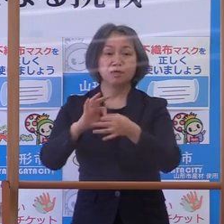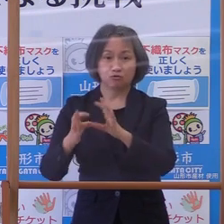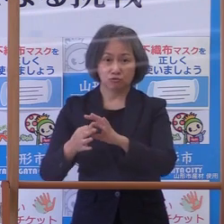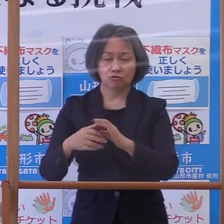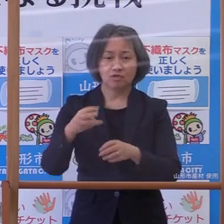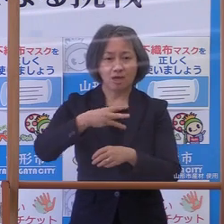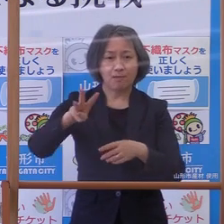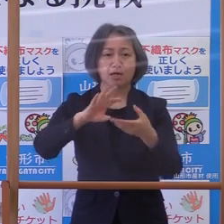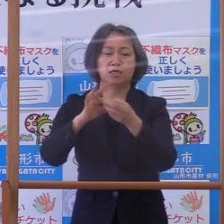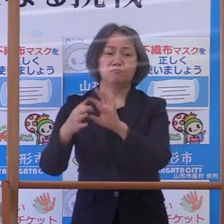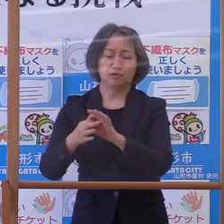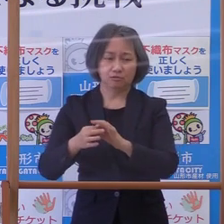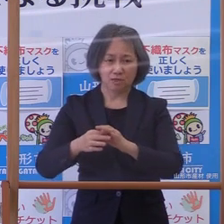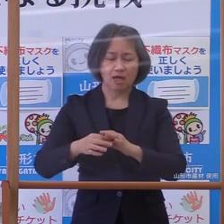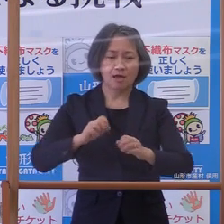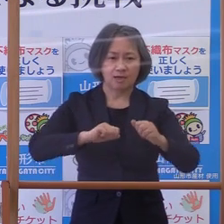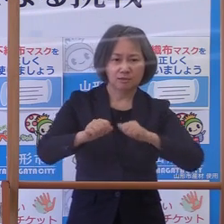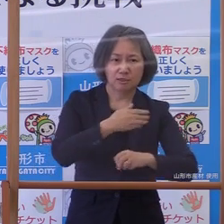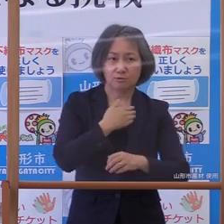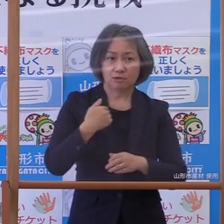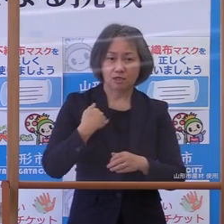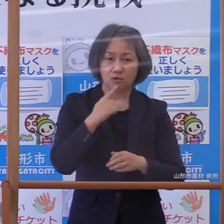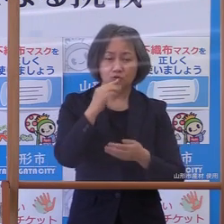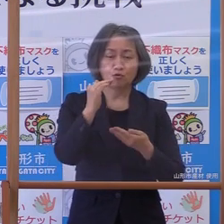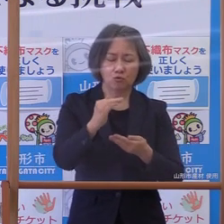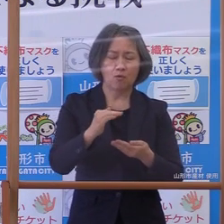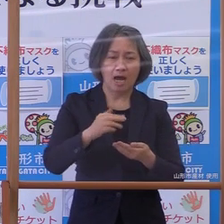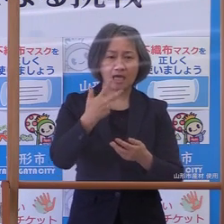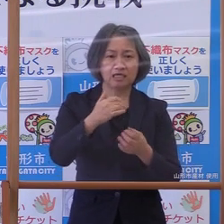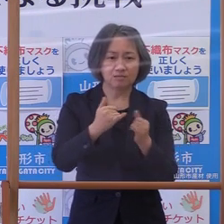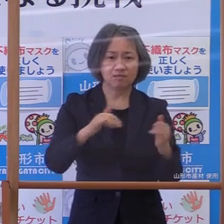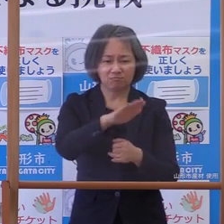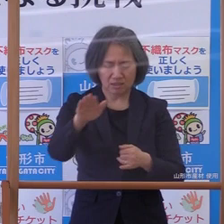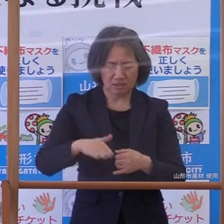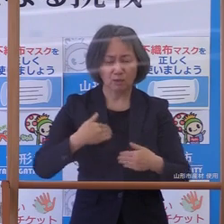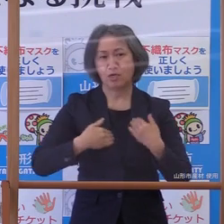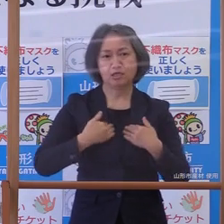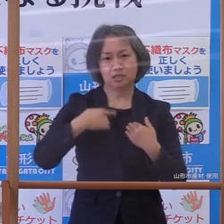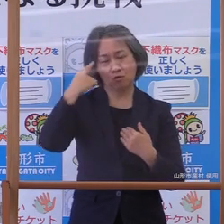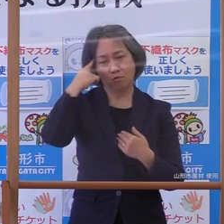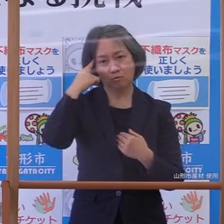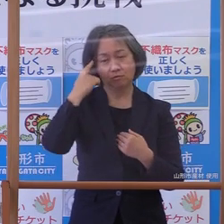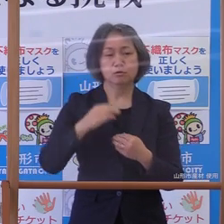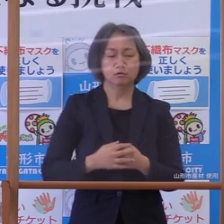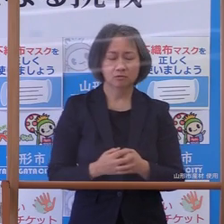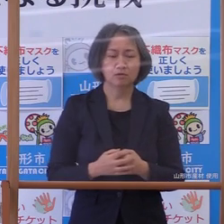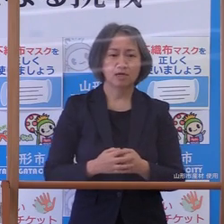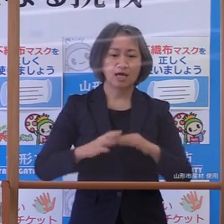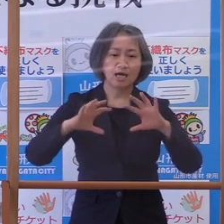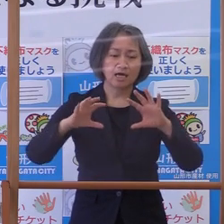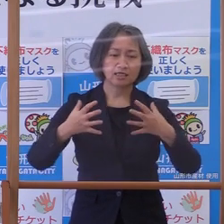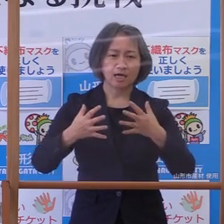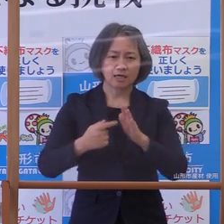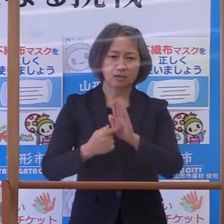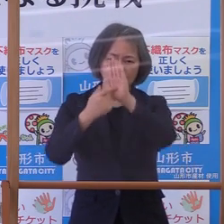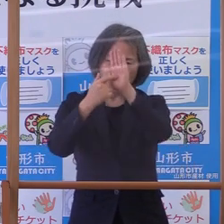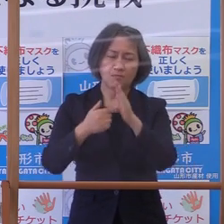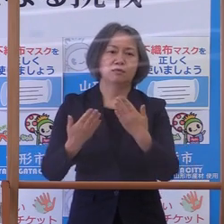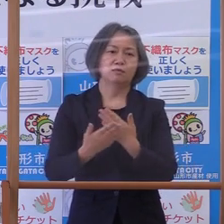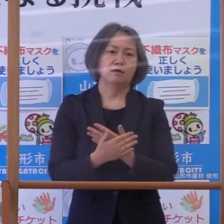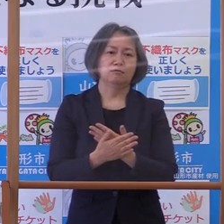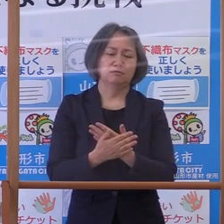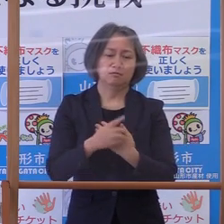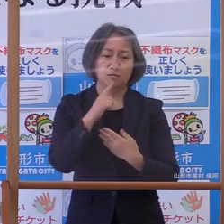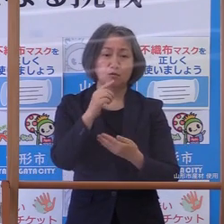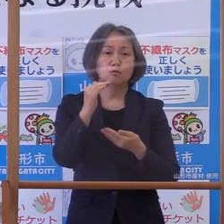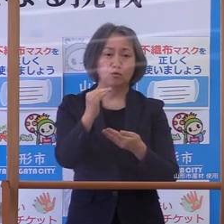けられることだと思っています。身近な方がですね、そうした世界の夢の舞台に立てるということであり